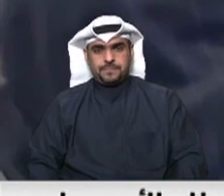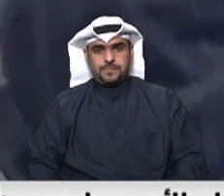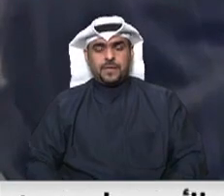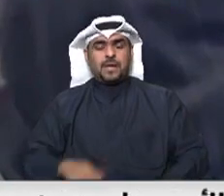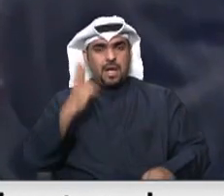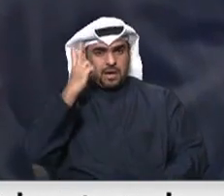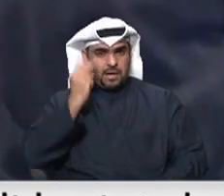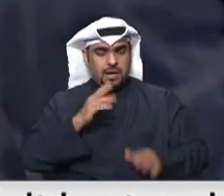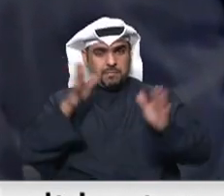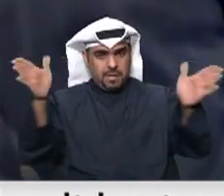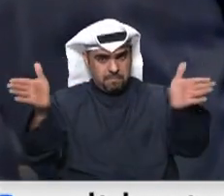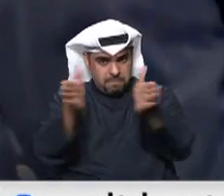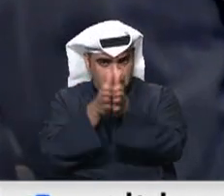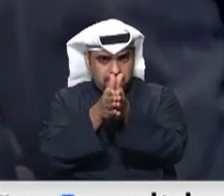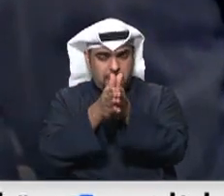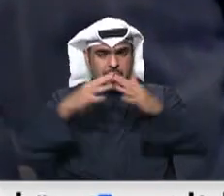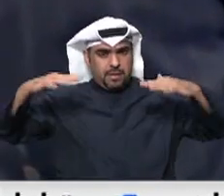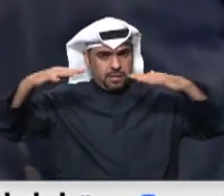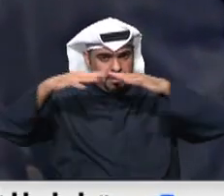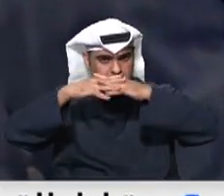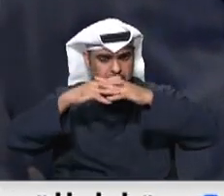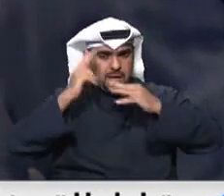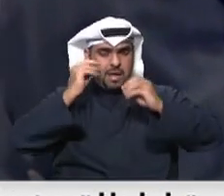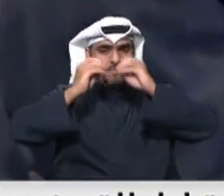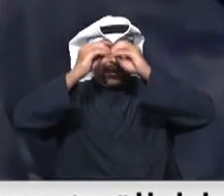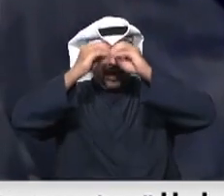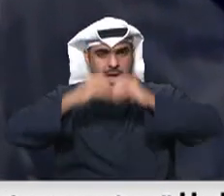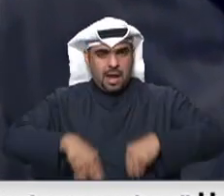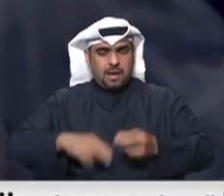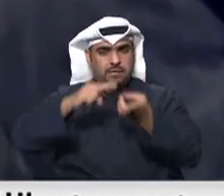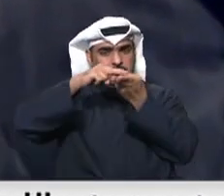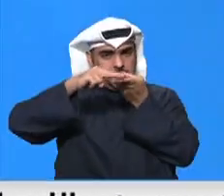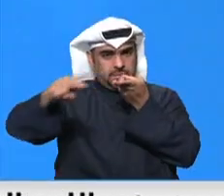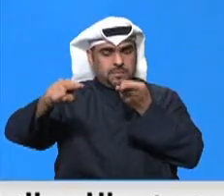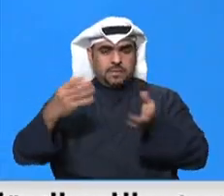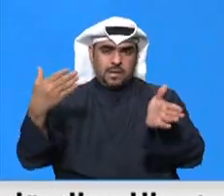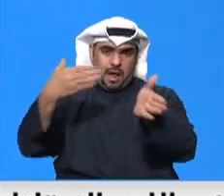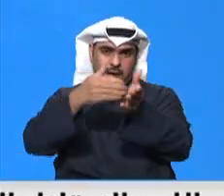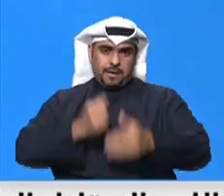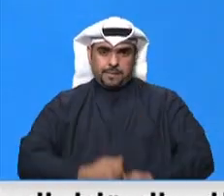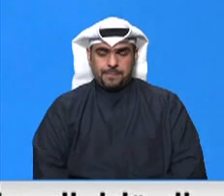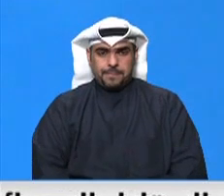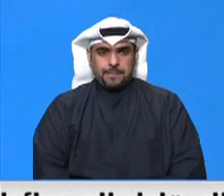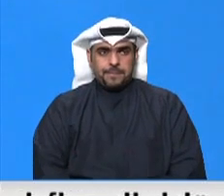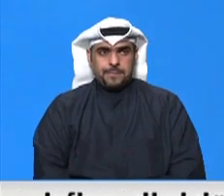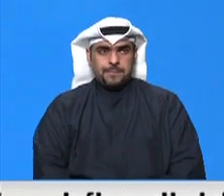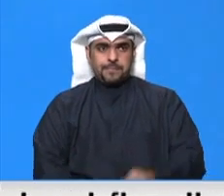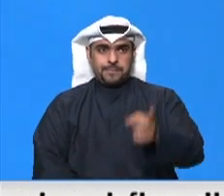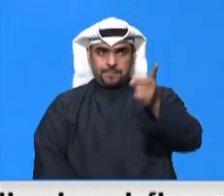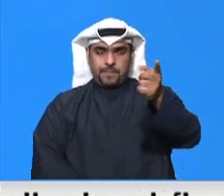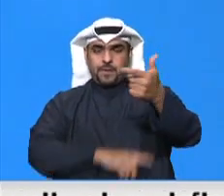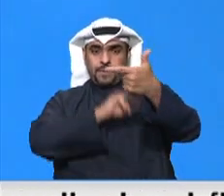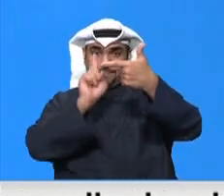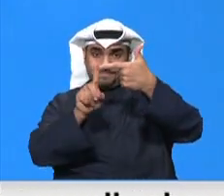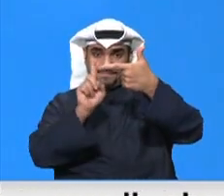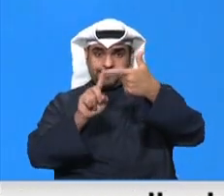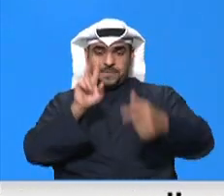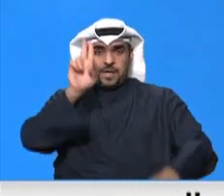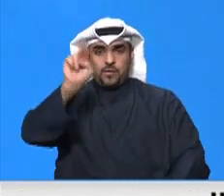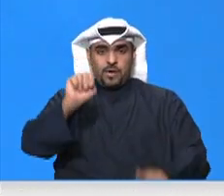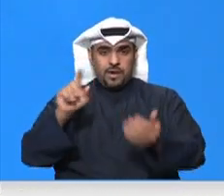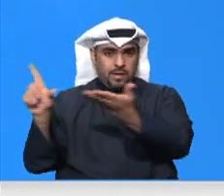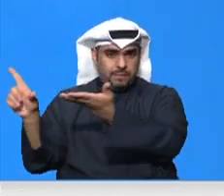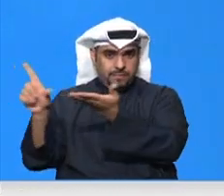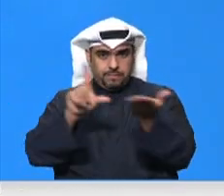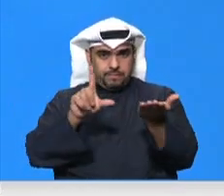سوية للوصول إلى حل عادل وشامل ونهائي. المفوض السامي للاجئين حذر من